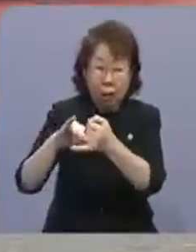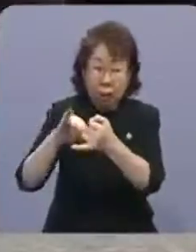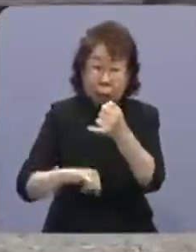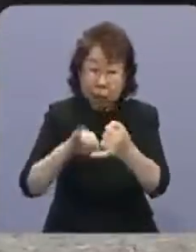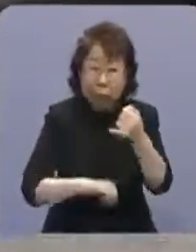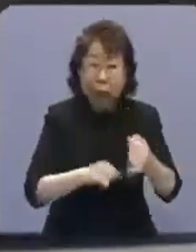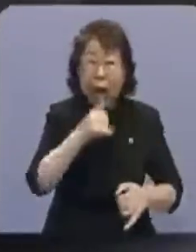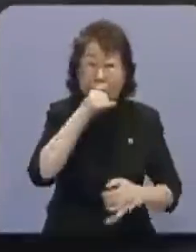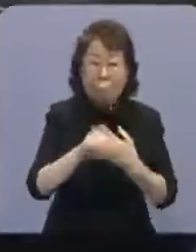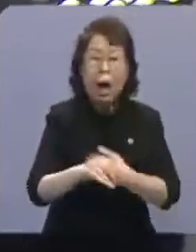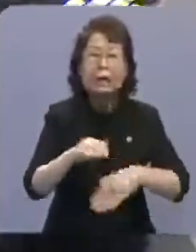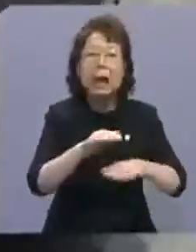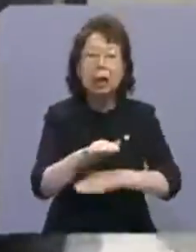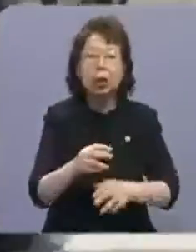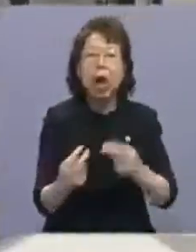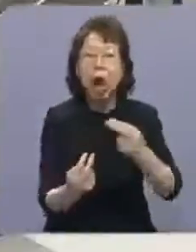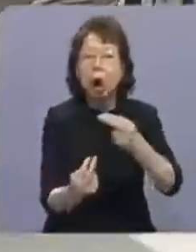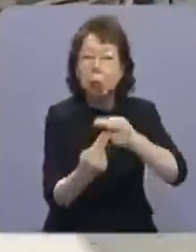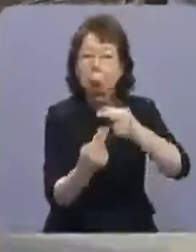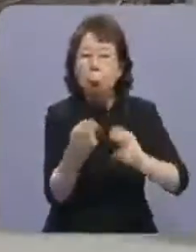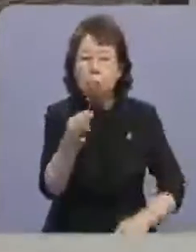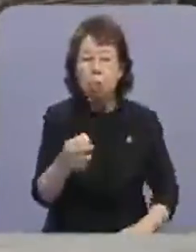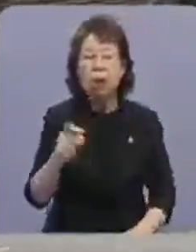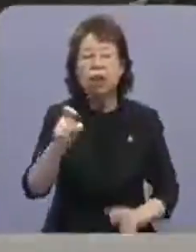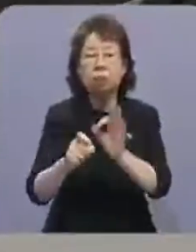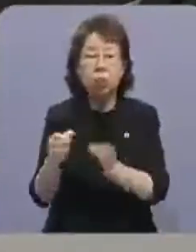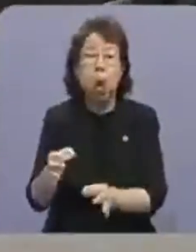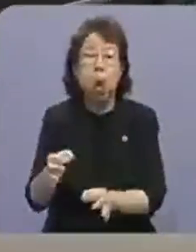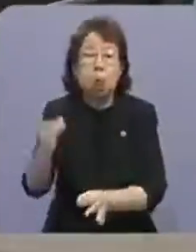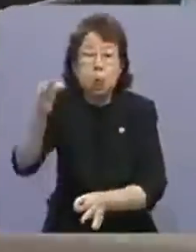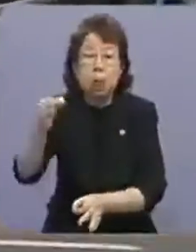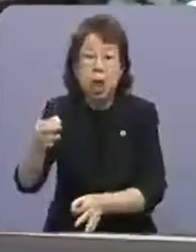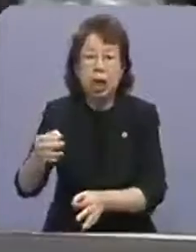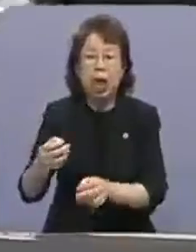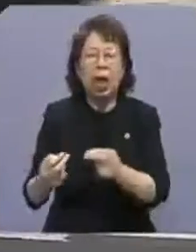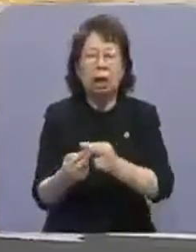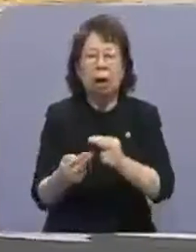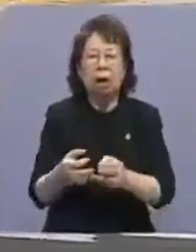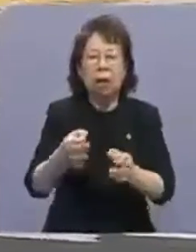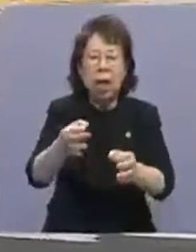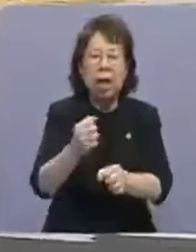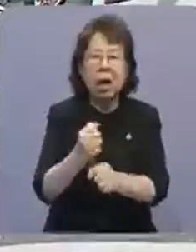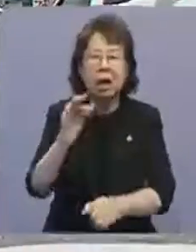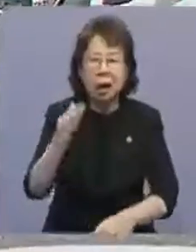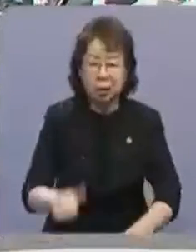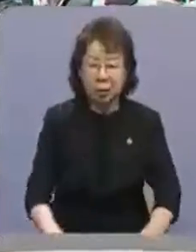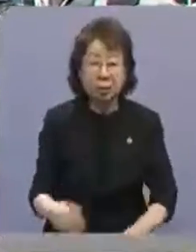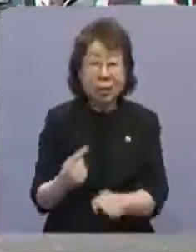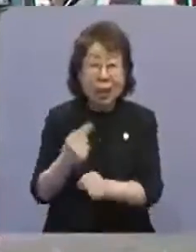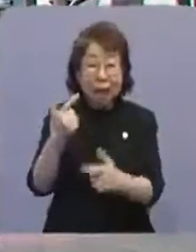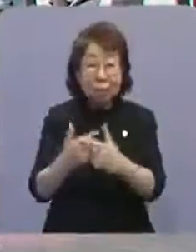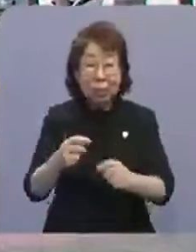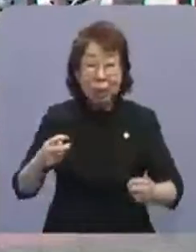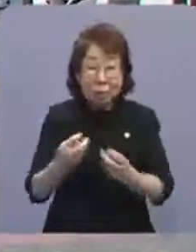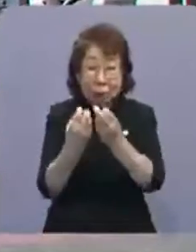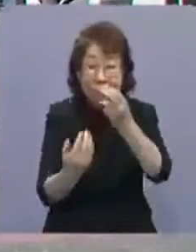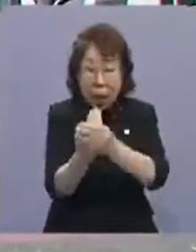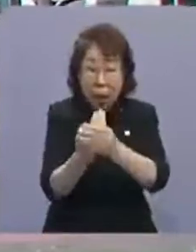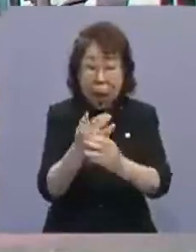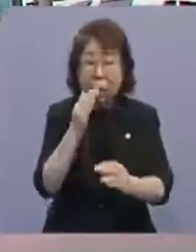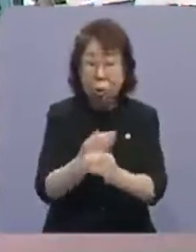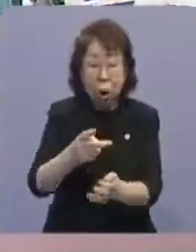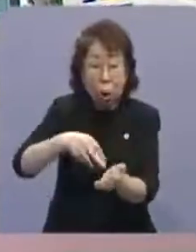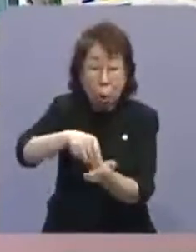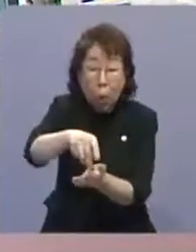되면 자동차 보험료도 최대 10%까지 오를 수 있습니다. 지난해 부산의 교통사고 사망자 중